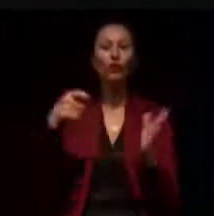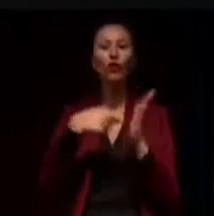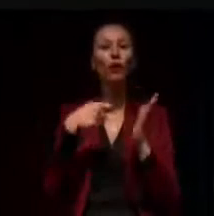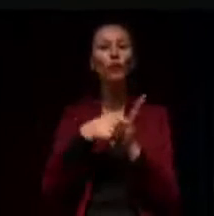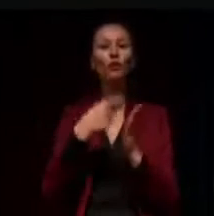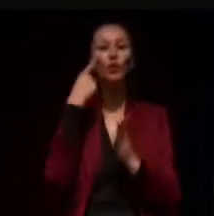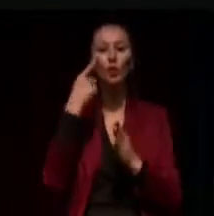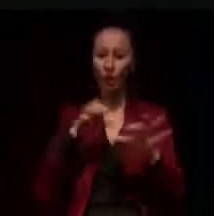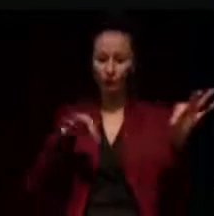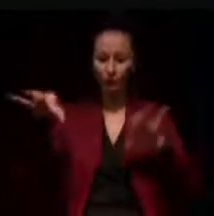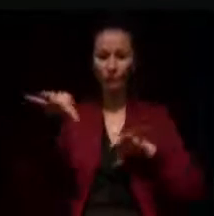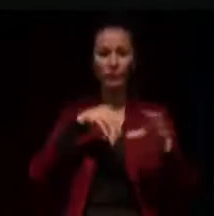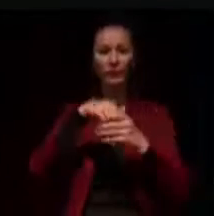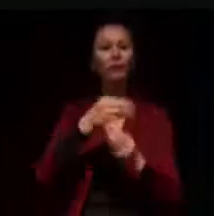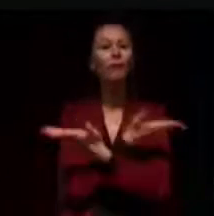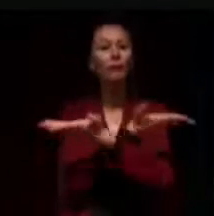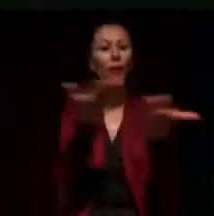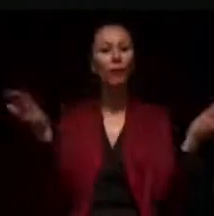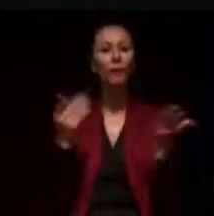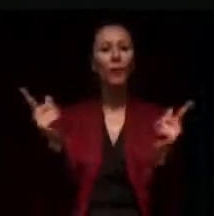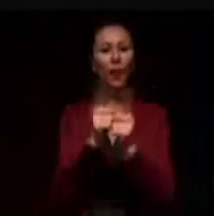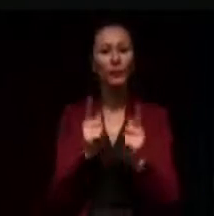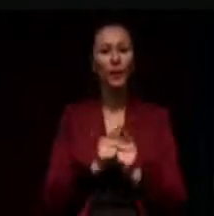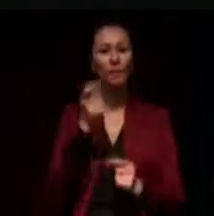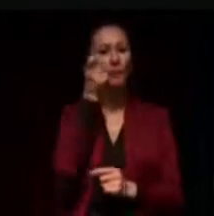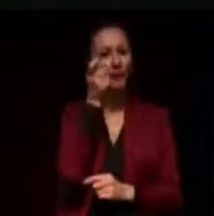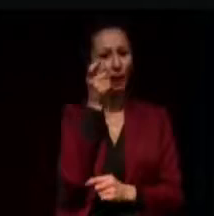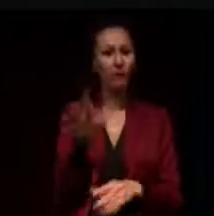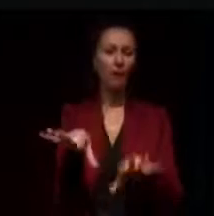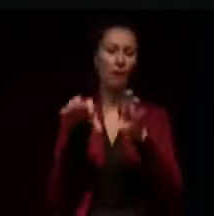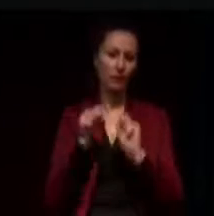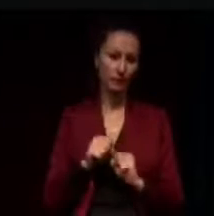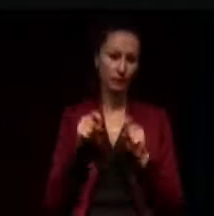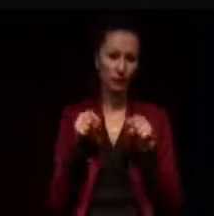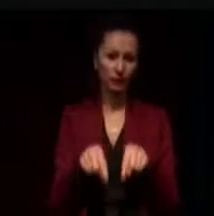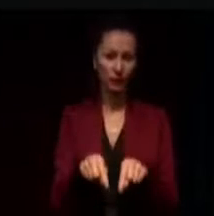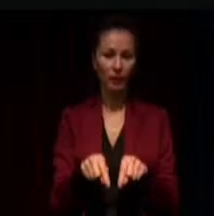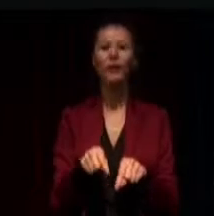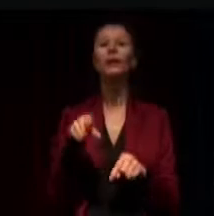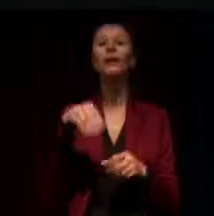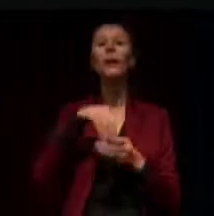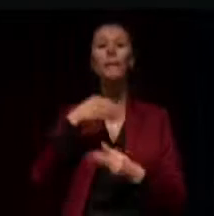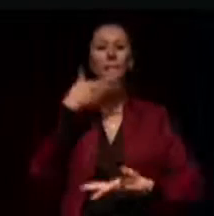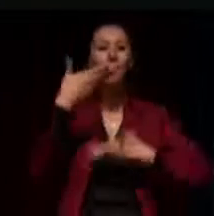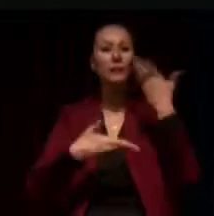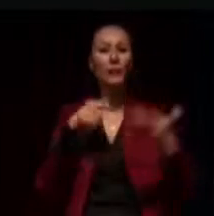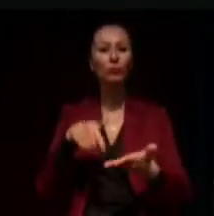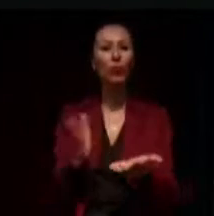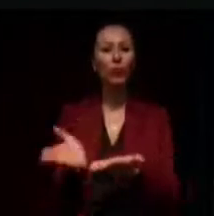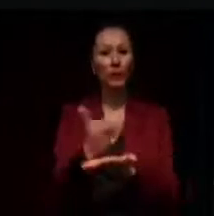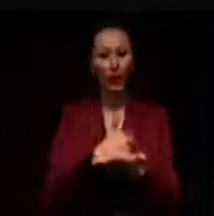Nüfus ve yüz ölçümü dağıtım hesabında dikkate alınmaktadır.